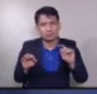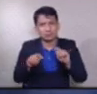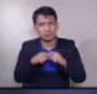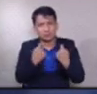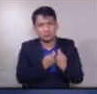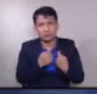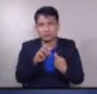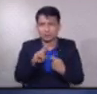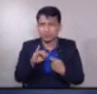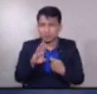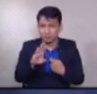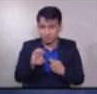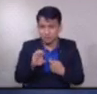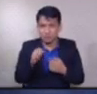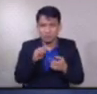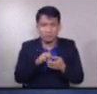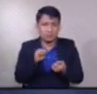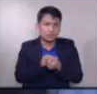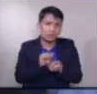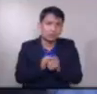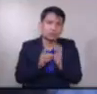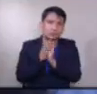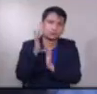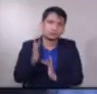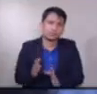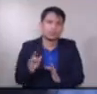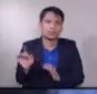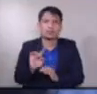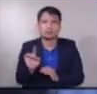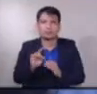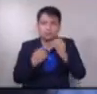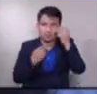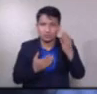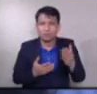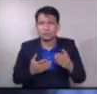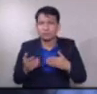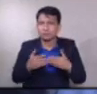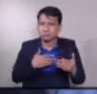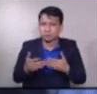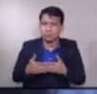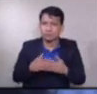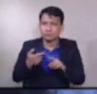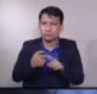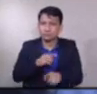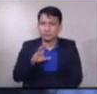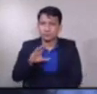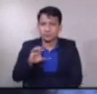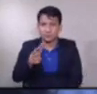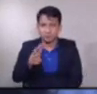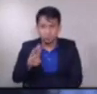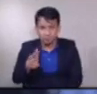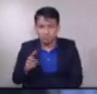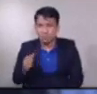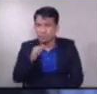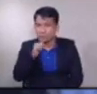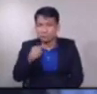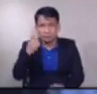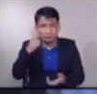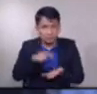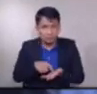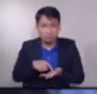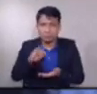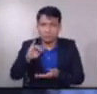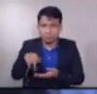Moro. Okay. That's including the Christian people. For example, Raja Tupa Sumabon of Cebu. Sad to say, hindi nire-recognize ang